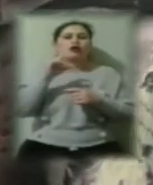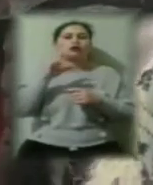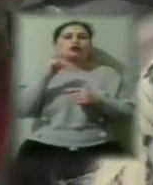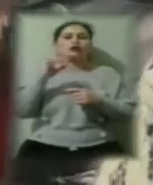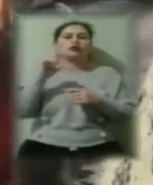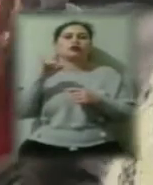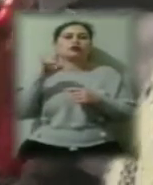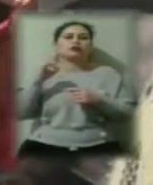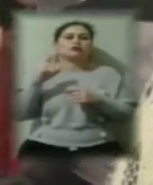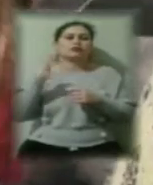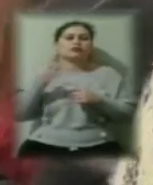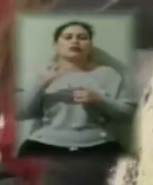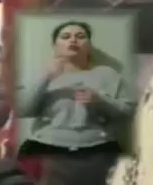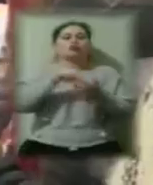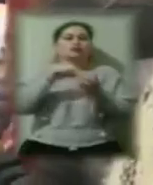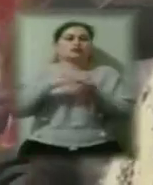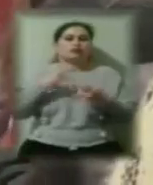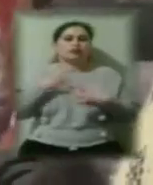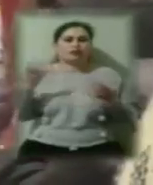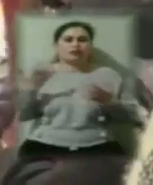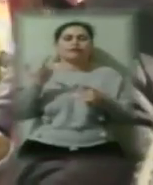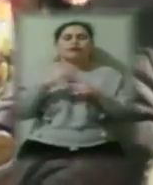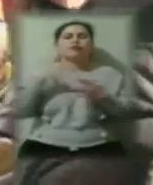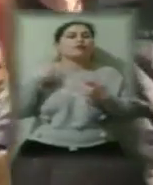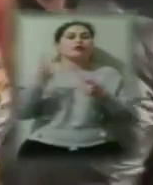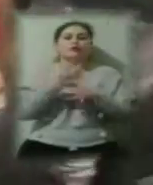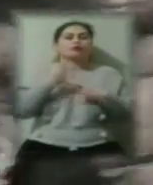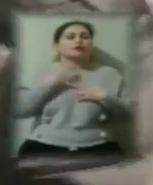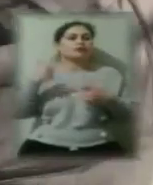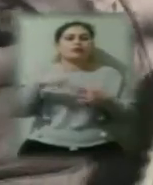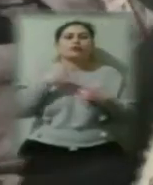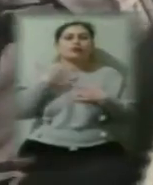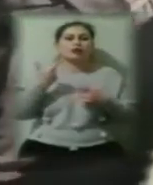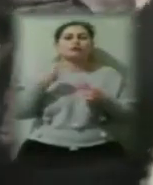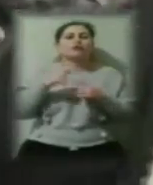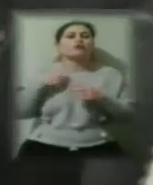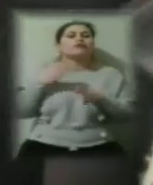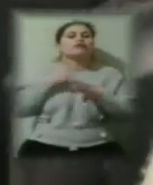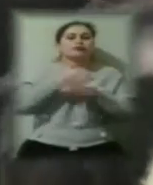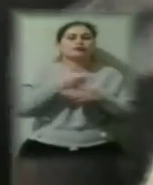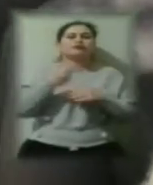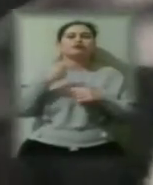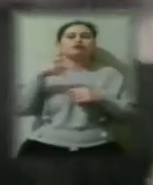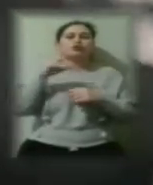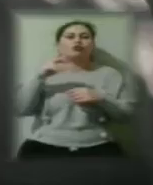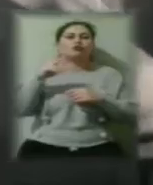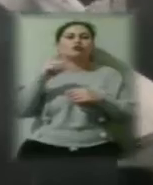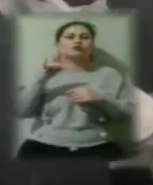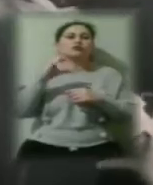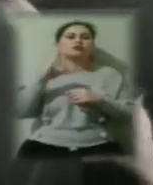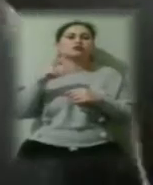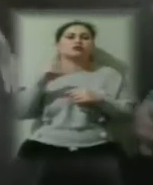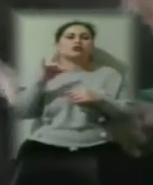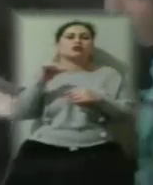Ми вперше беремо участь у цьому святі, а приїхали ми, звичайно, представляємо Долматівську сільську раду. Справа в тому,